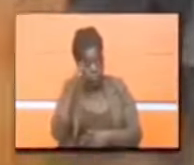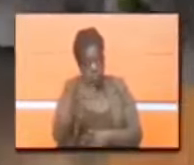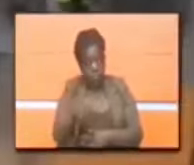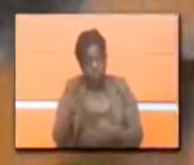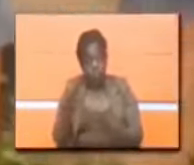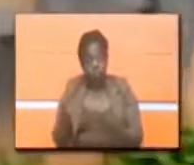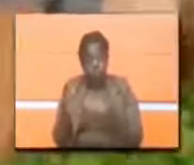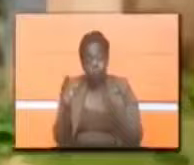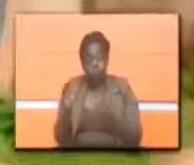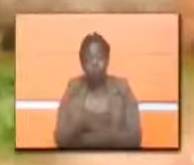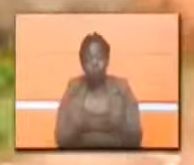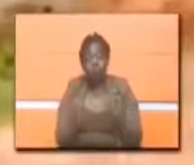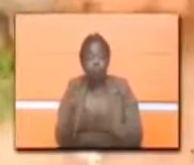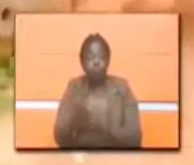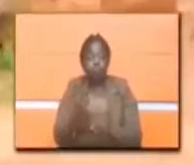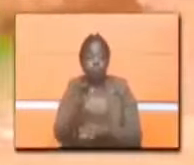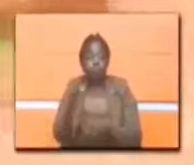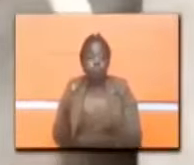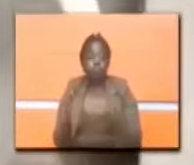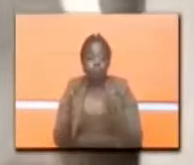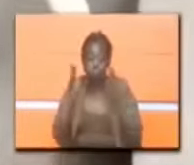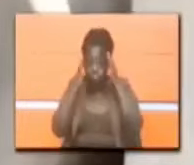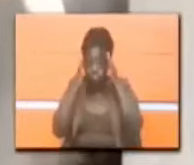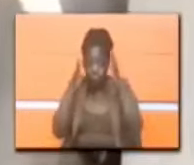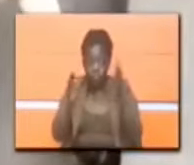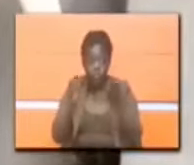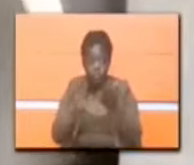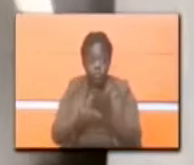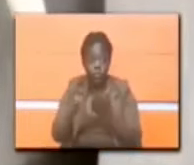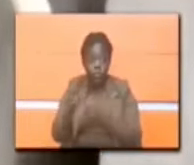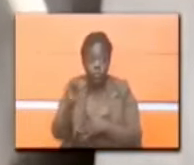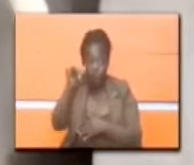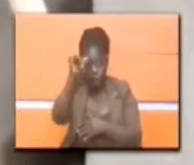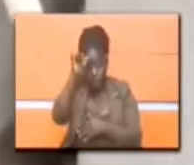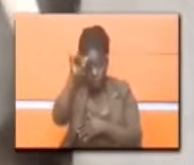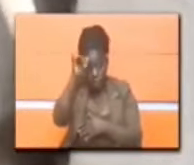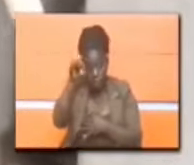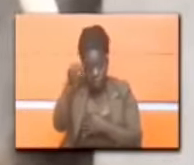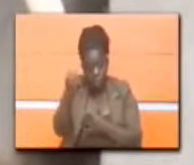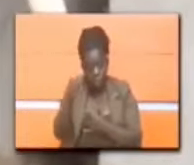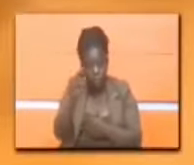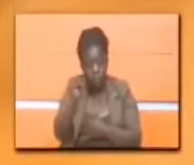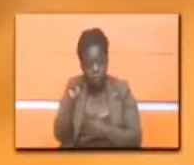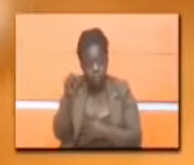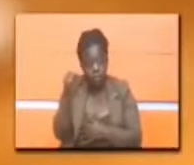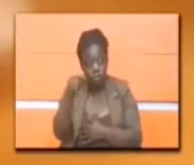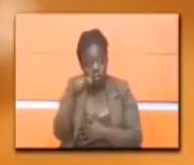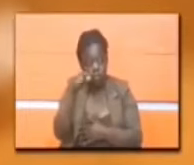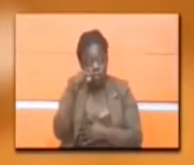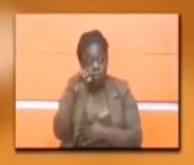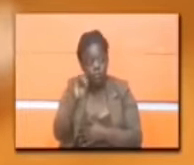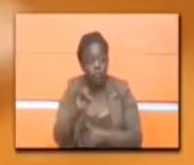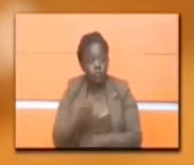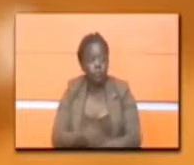babadde bajojobya abantu mu bitundu okuli Mityana, Masaka, Kawempe, Bunamwaya, Nsangi ne Bulenga.